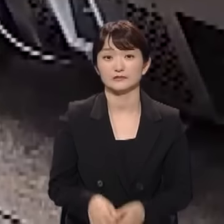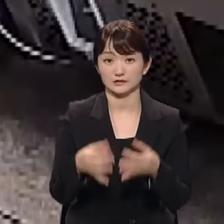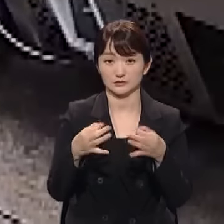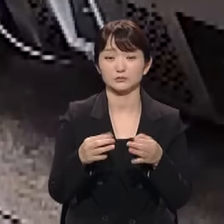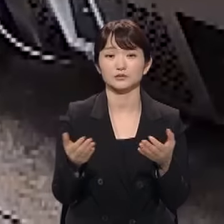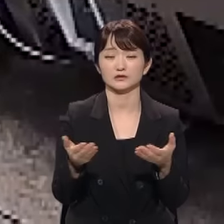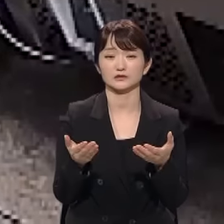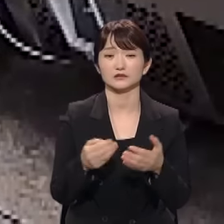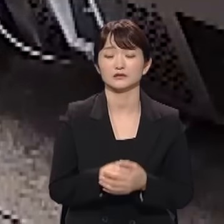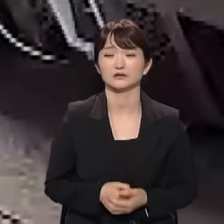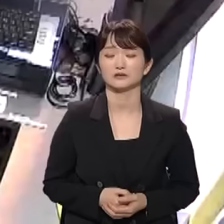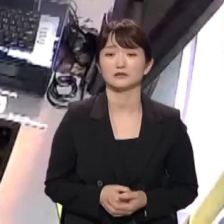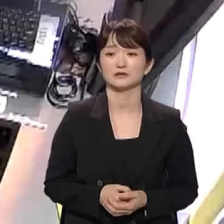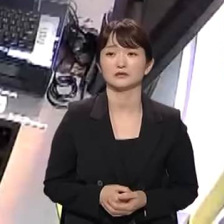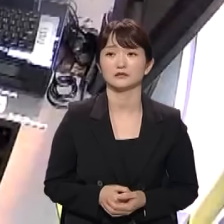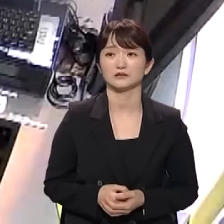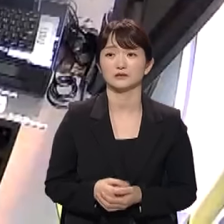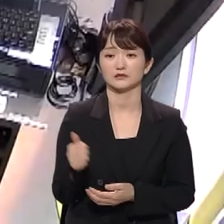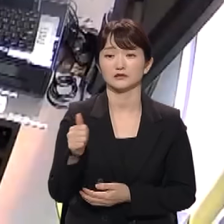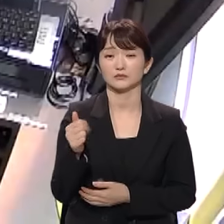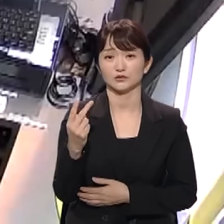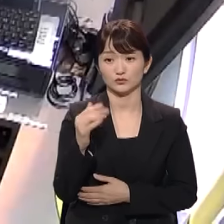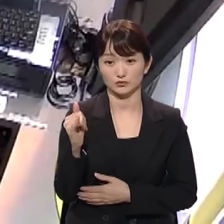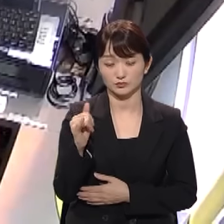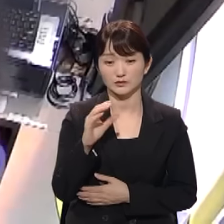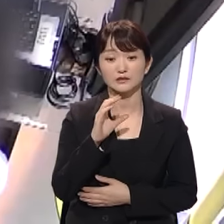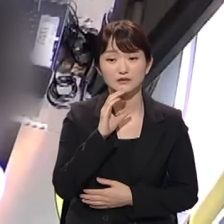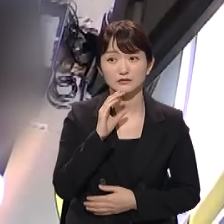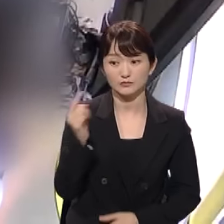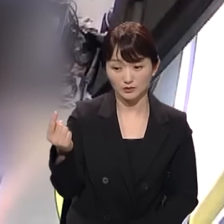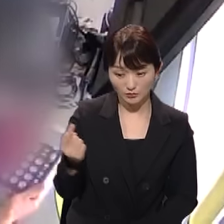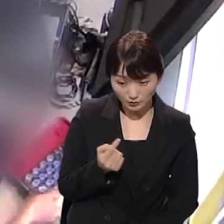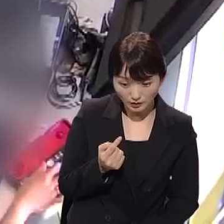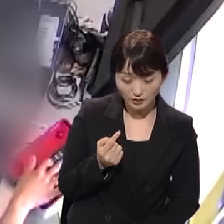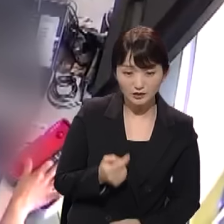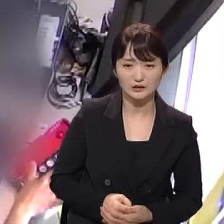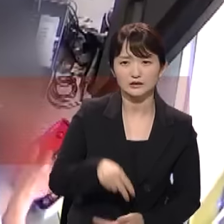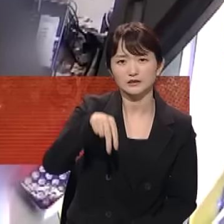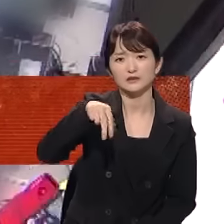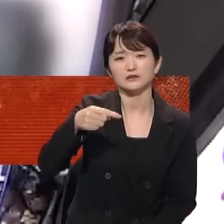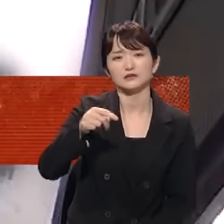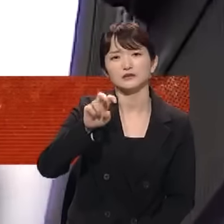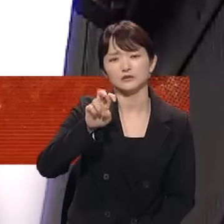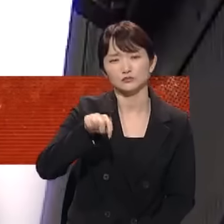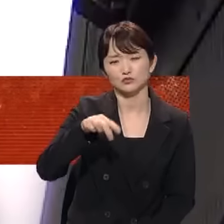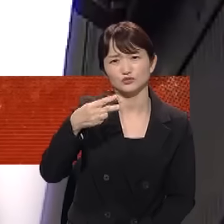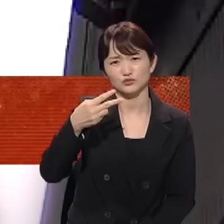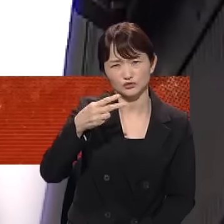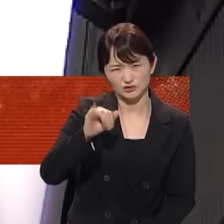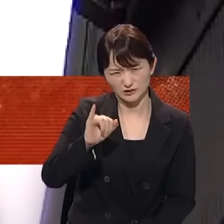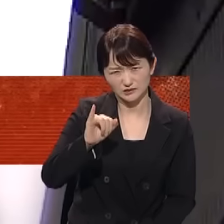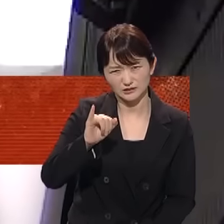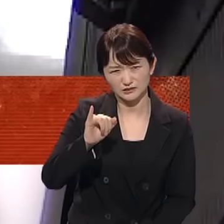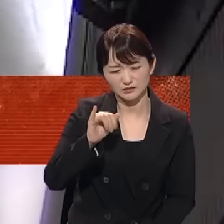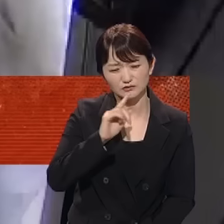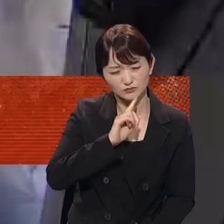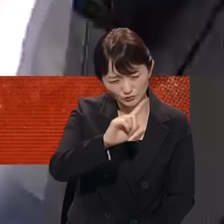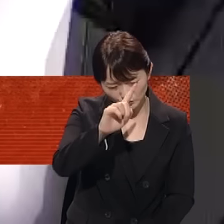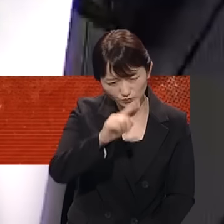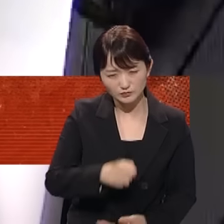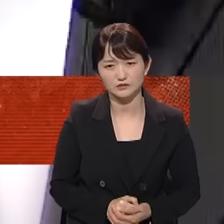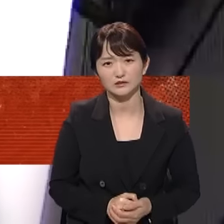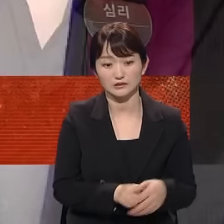있었던 일인데 지금 보시다시피 남자 두 명이 카페에 들어왔고 스무디 음료를 주문했다고 합니다. 근데 제보자께서는 음료를 바로 만들어서